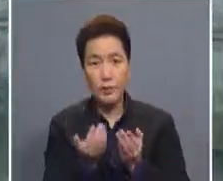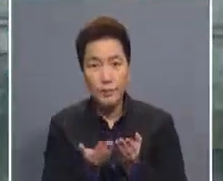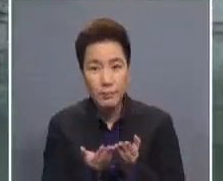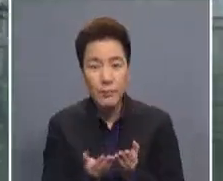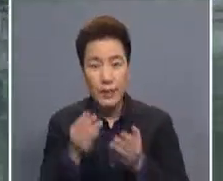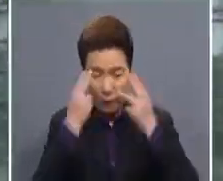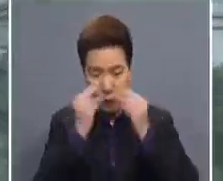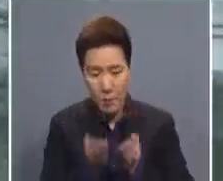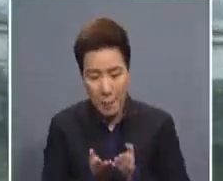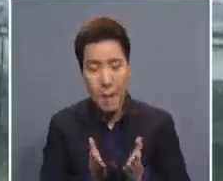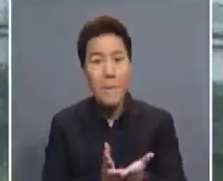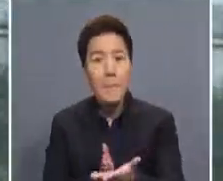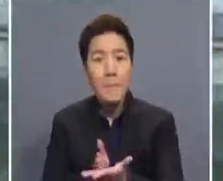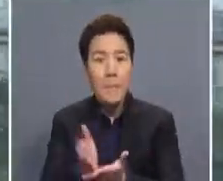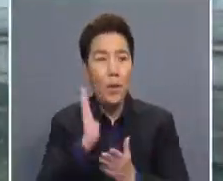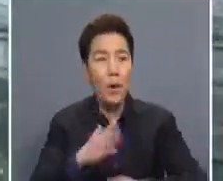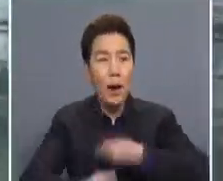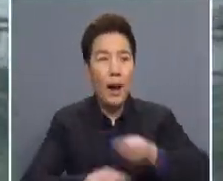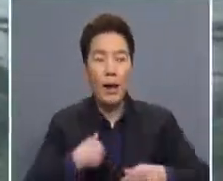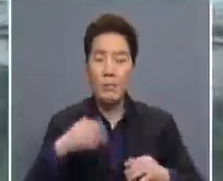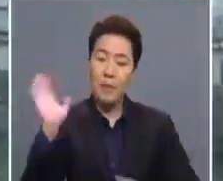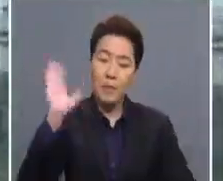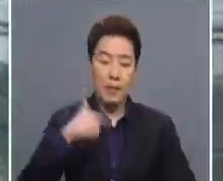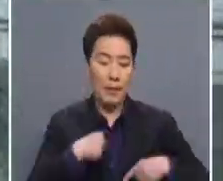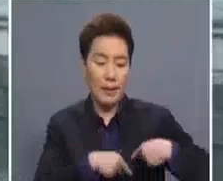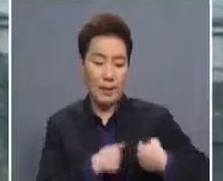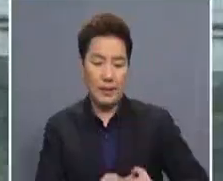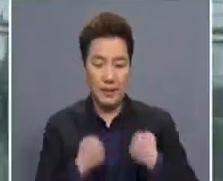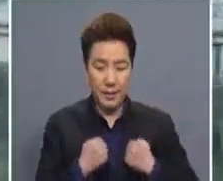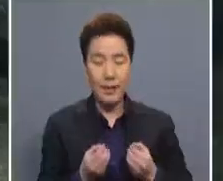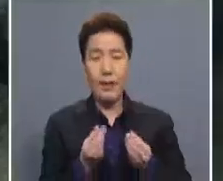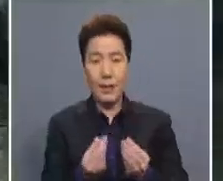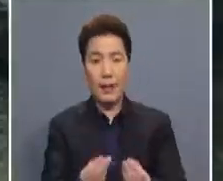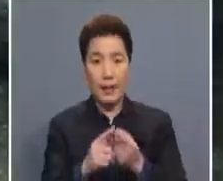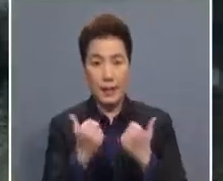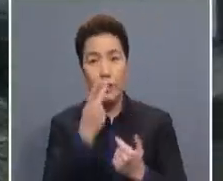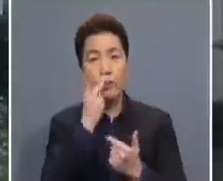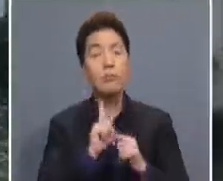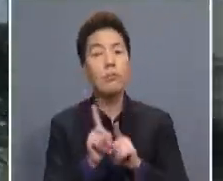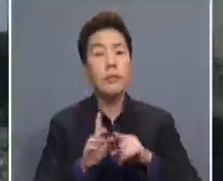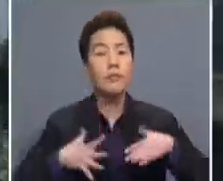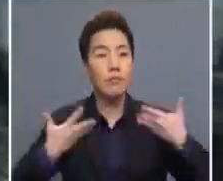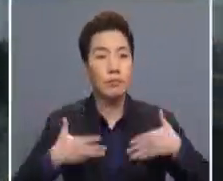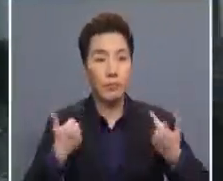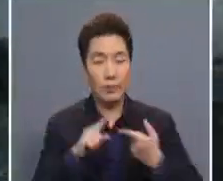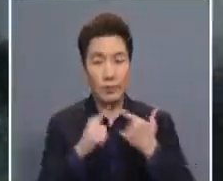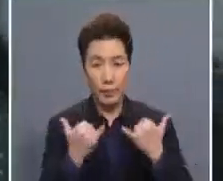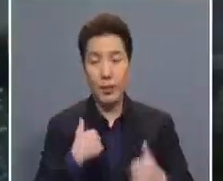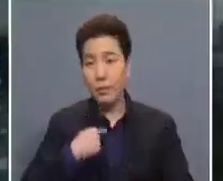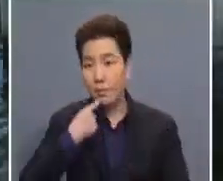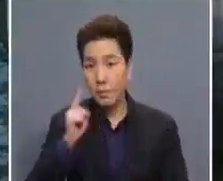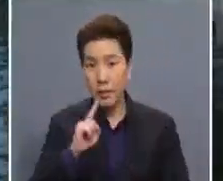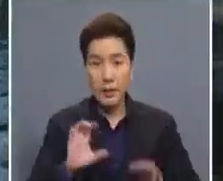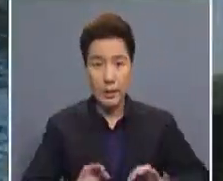เรือของนายกดีเรื่องผ่านแล้วก็มีพ่อค้าแม่ค้ามาบวกมือแล้วก็ให้กำลังใจกันบรรยากาศเป็นแบบที่มืดนะคะทั้งนี้ต้อง